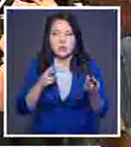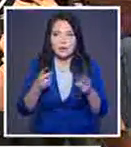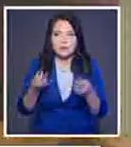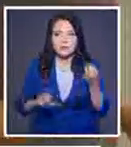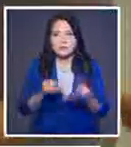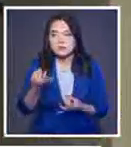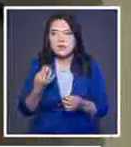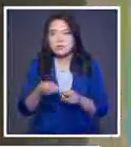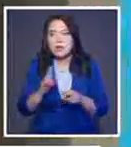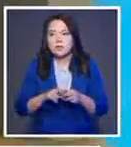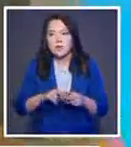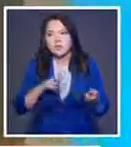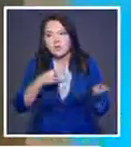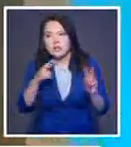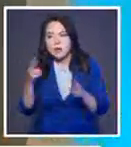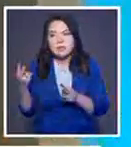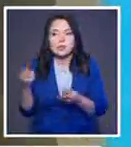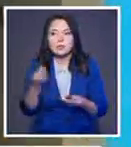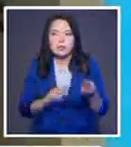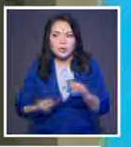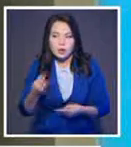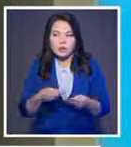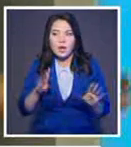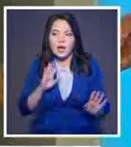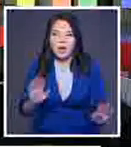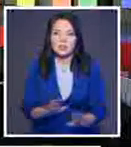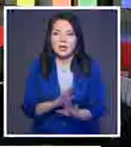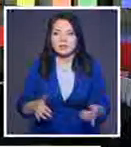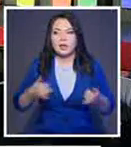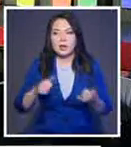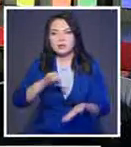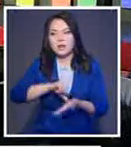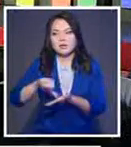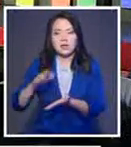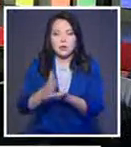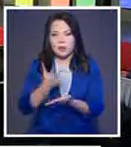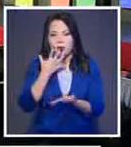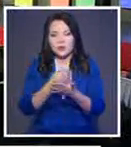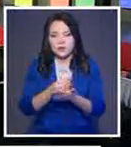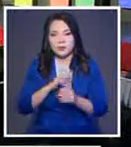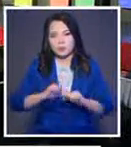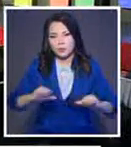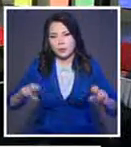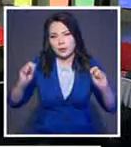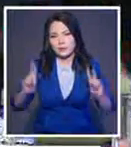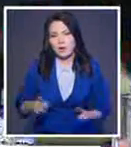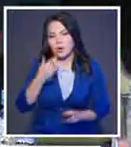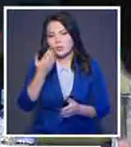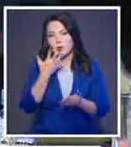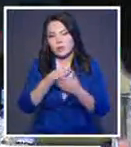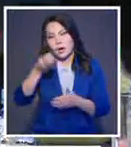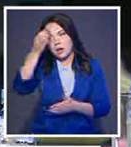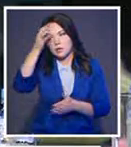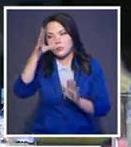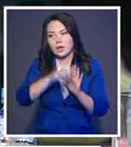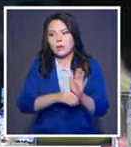көрсету, хореография, сурет салу және жеке дара ән айту аталымдары бойынша сайысты. Әділқазылар алқасының құрамында ұлттық өнер университетінің ғалымдары